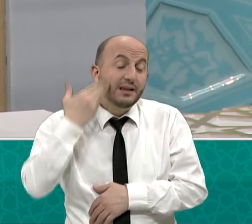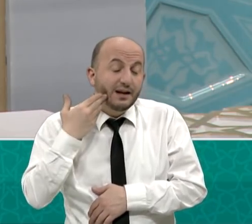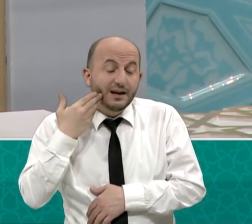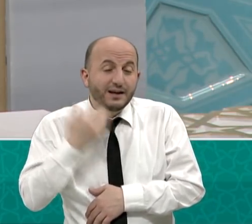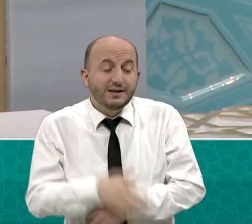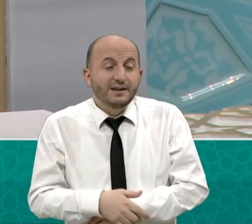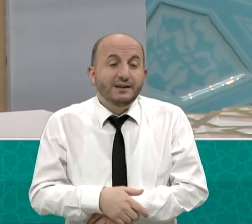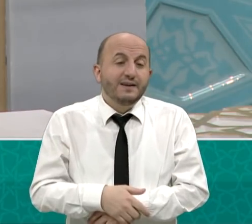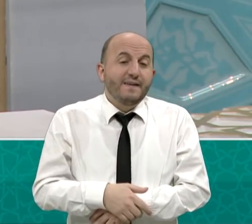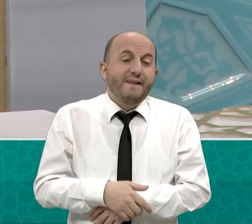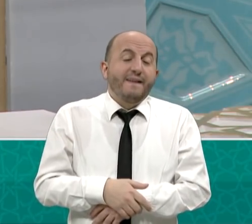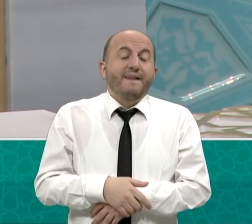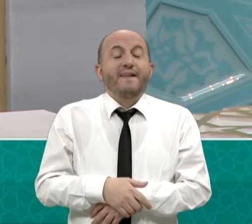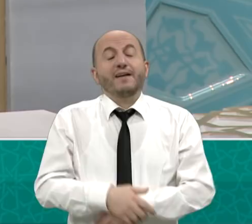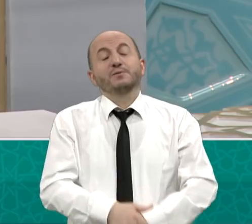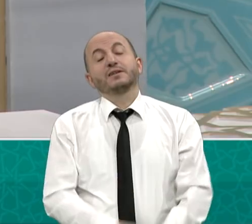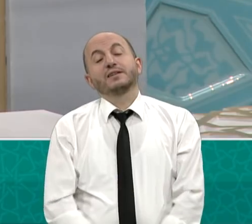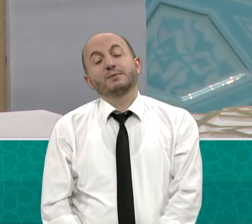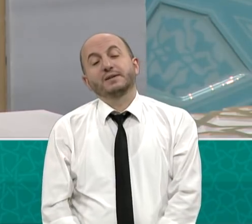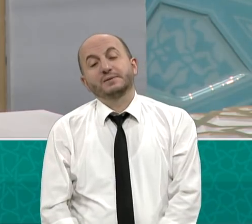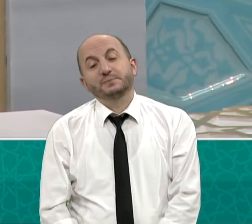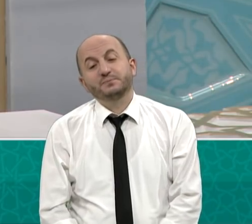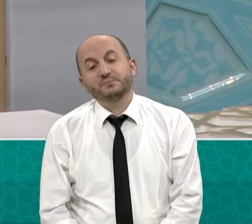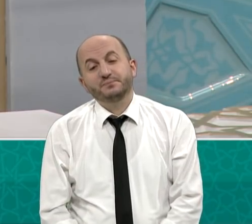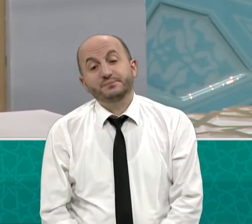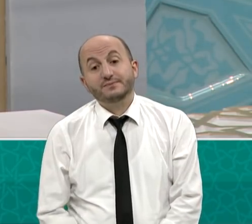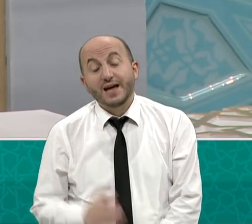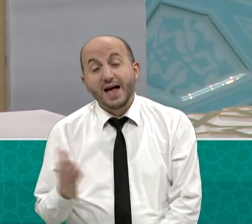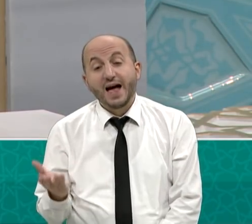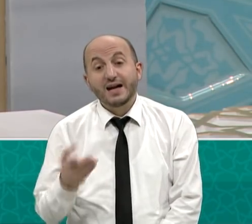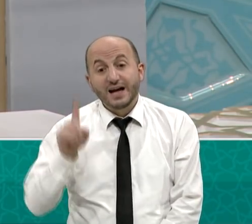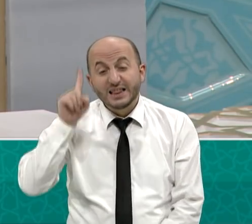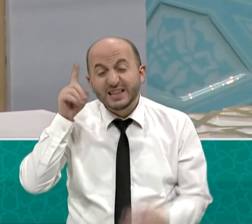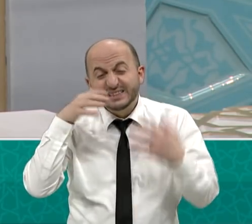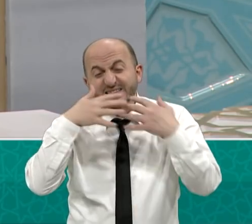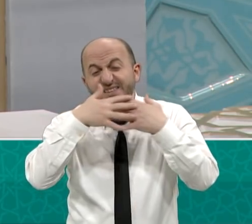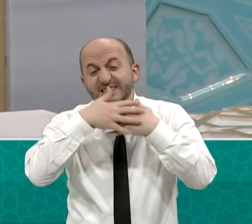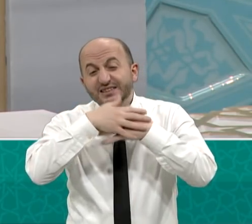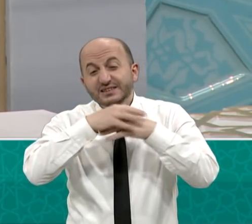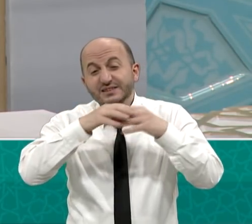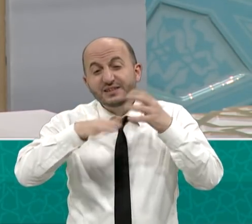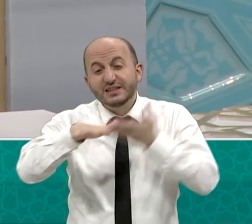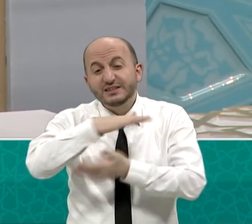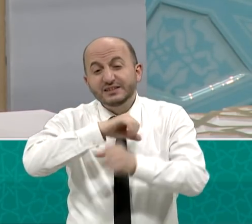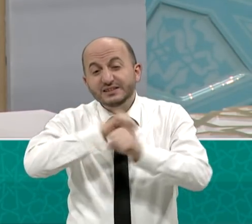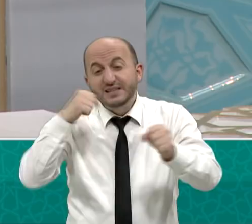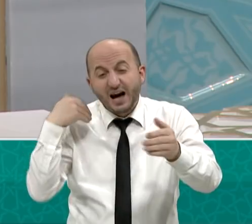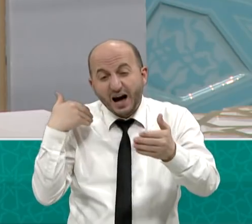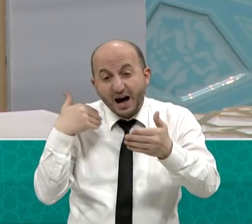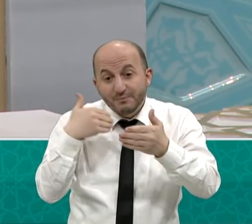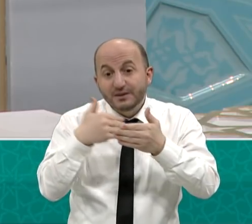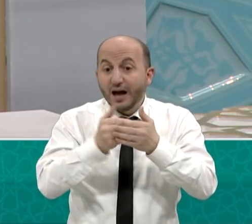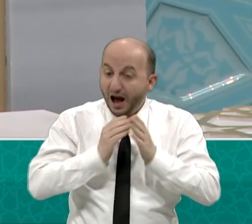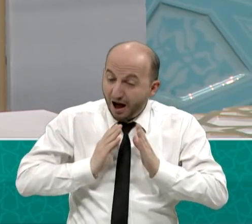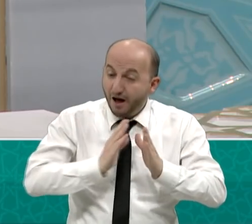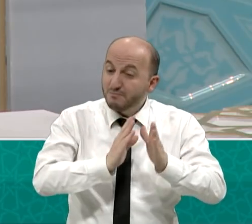leyle sermeden ila yevmul kıyame. Eğer Allah geceyi kıyamete kadar sürekli